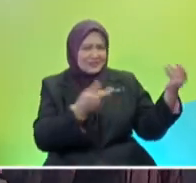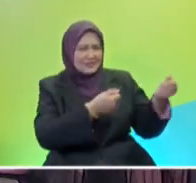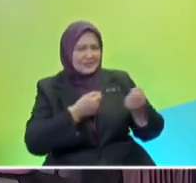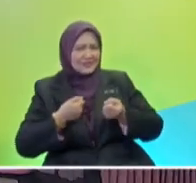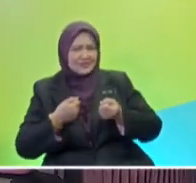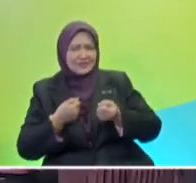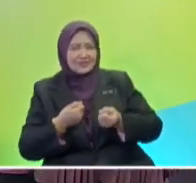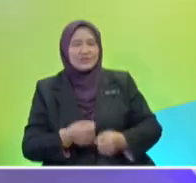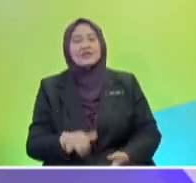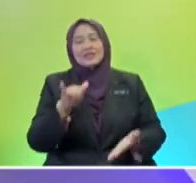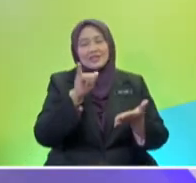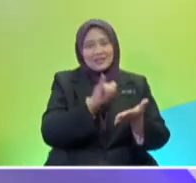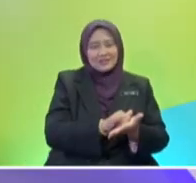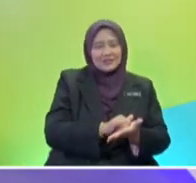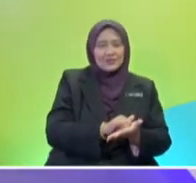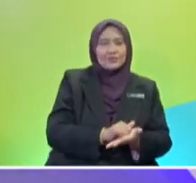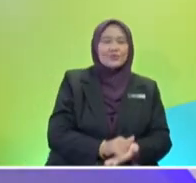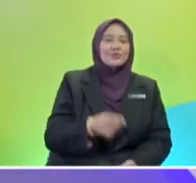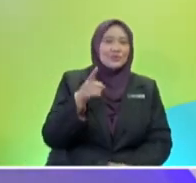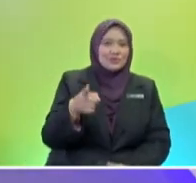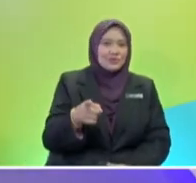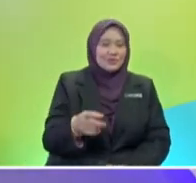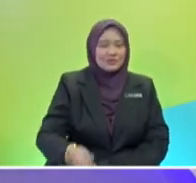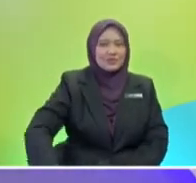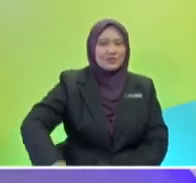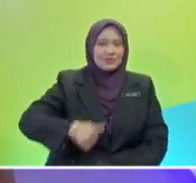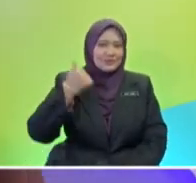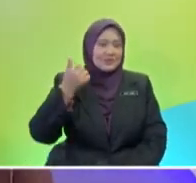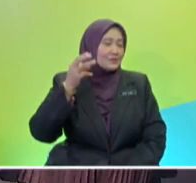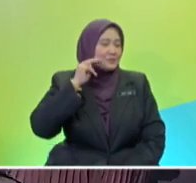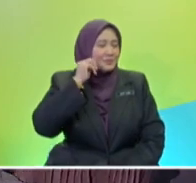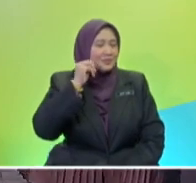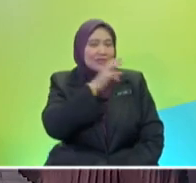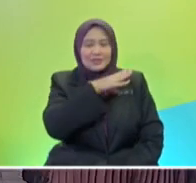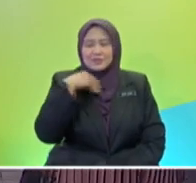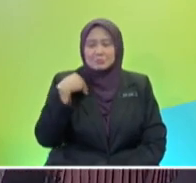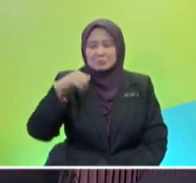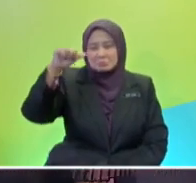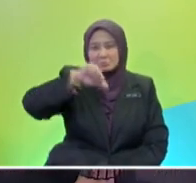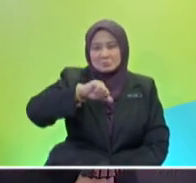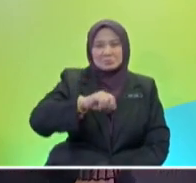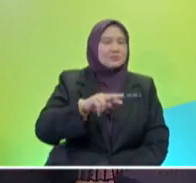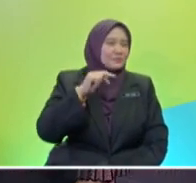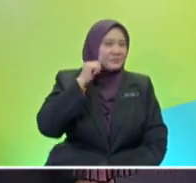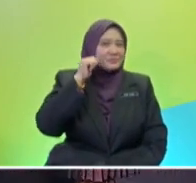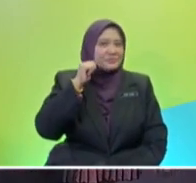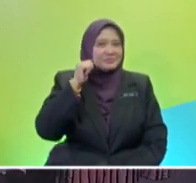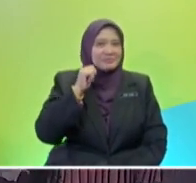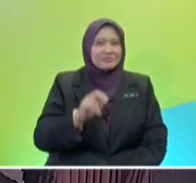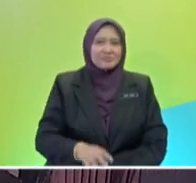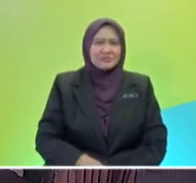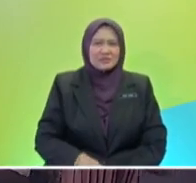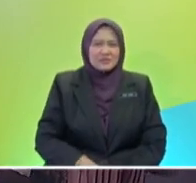Iya itu dia kemenangan bagi PH Bira dan kekalahan bagi PH Lisa